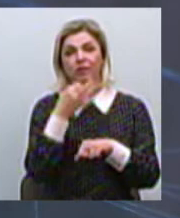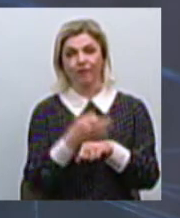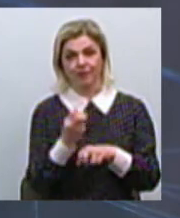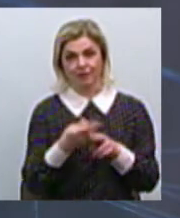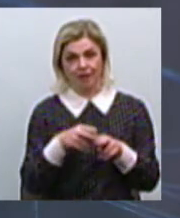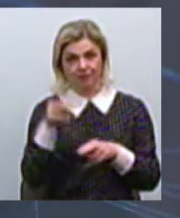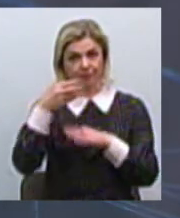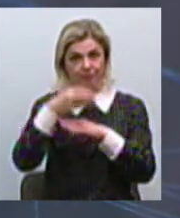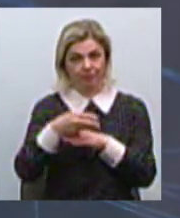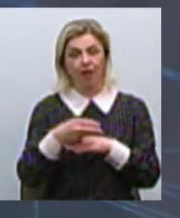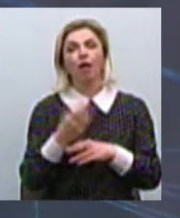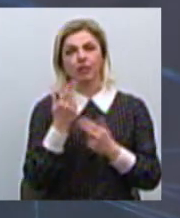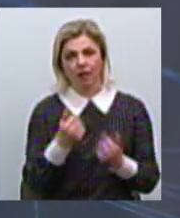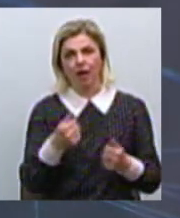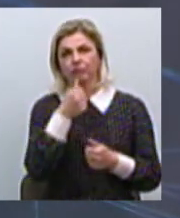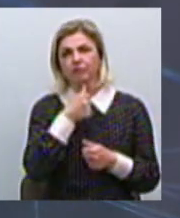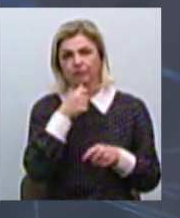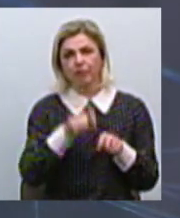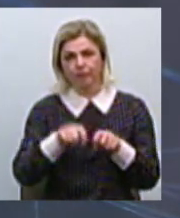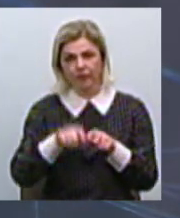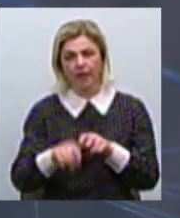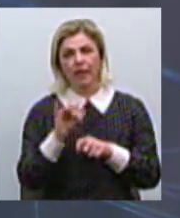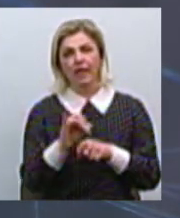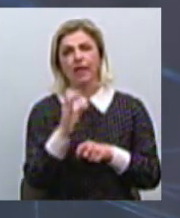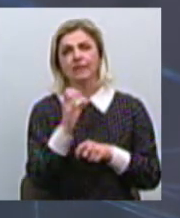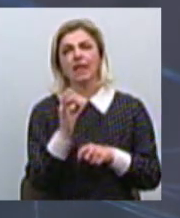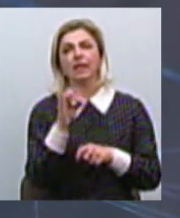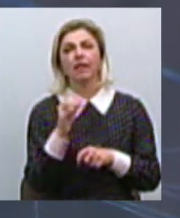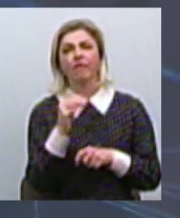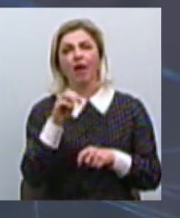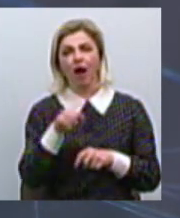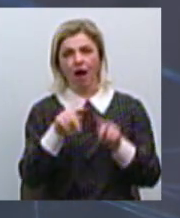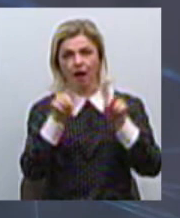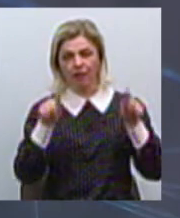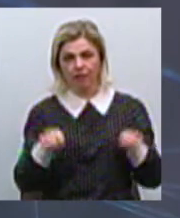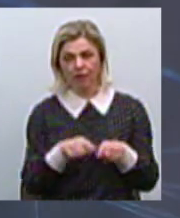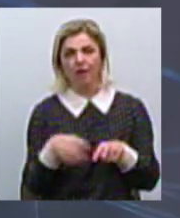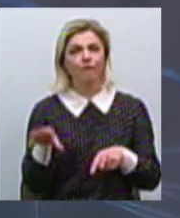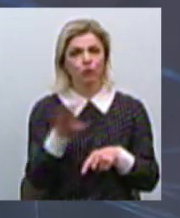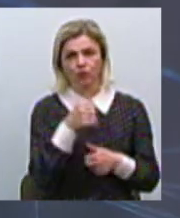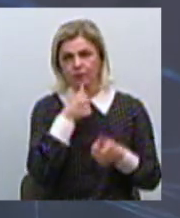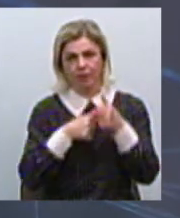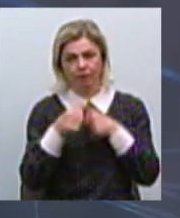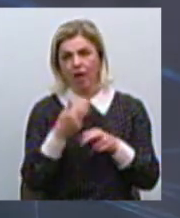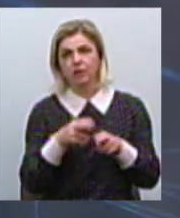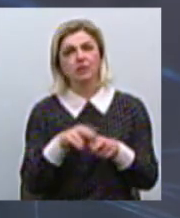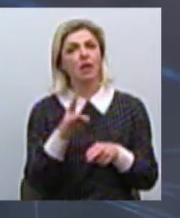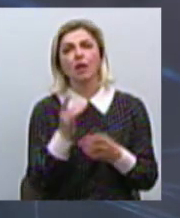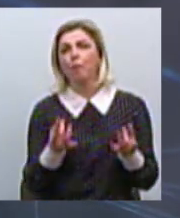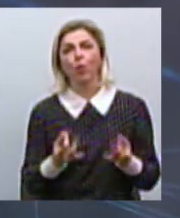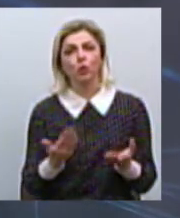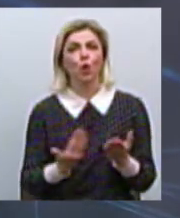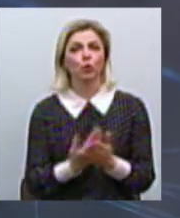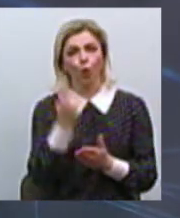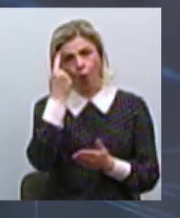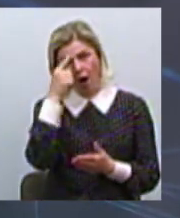і пройшла, і сертифікацію, і всі необхідні процедури. Тобто це не просто якесь там ноу-хау, яке вчора ще на